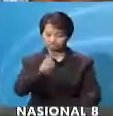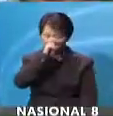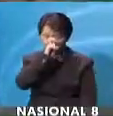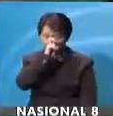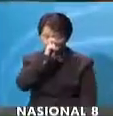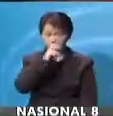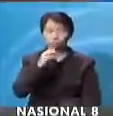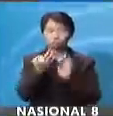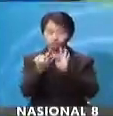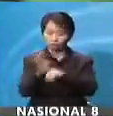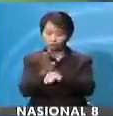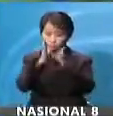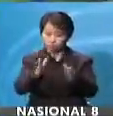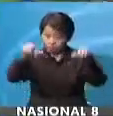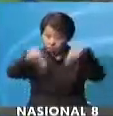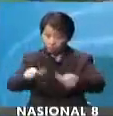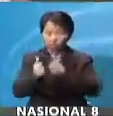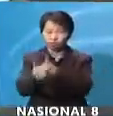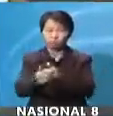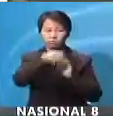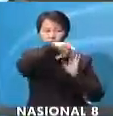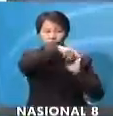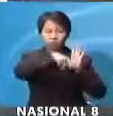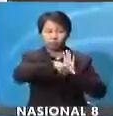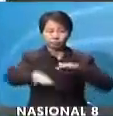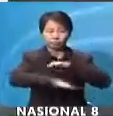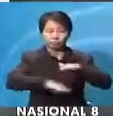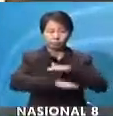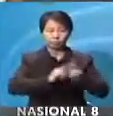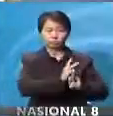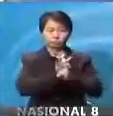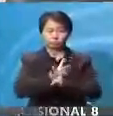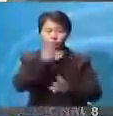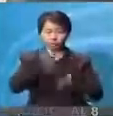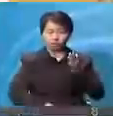akan diambil terhadap peniaga yang gagal mematuhi peraturan di bawah skim kawalan harga ini